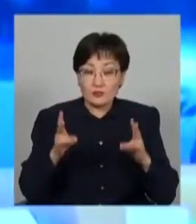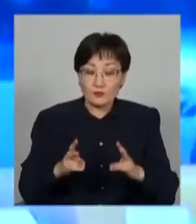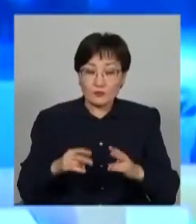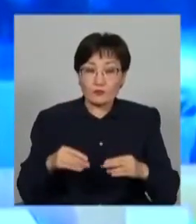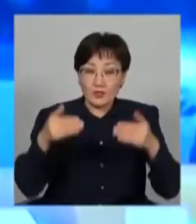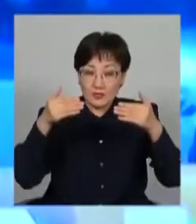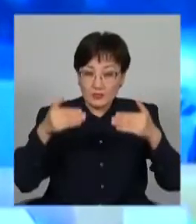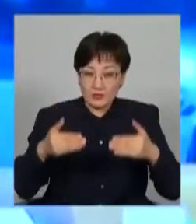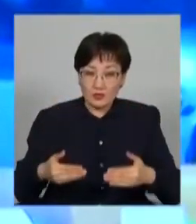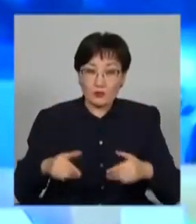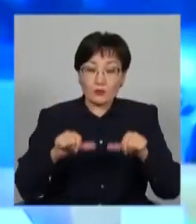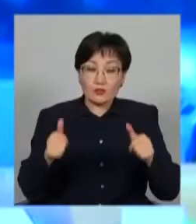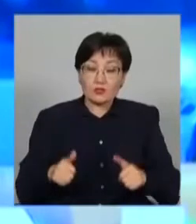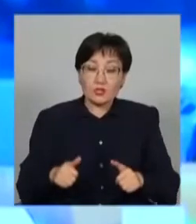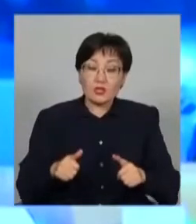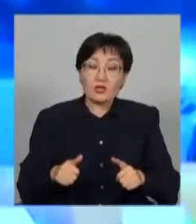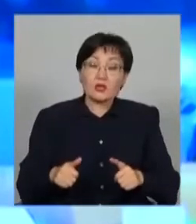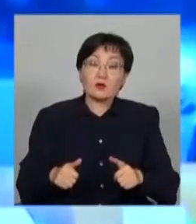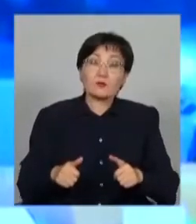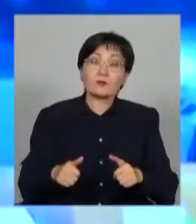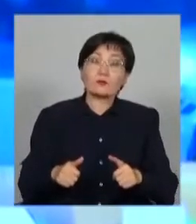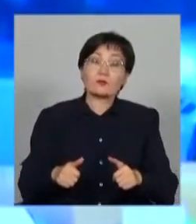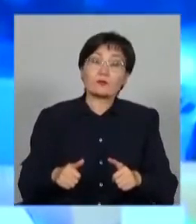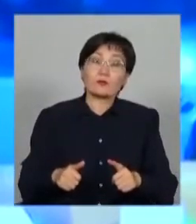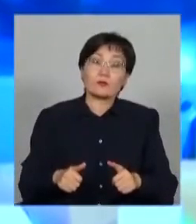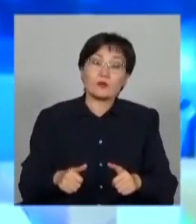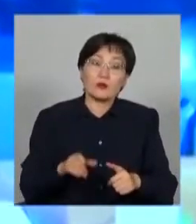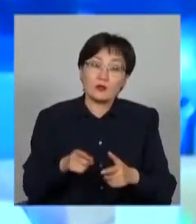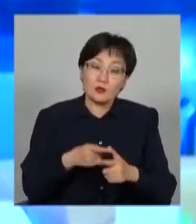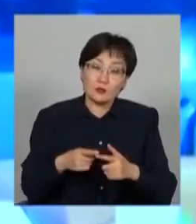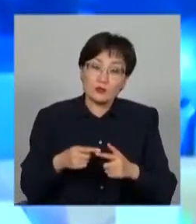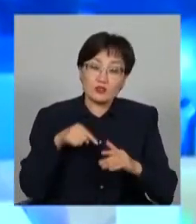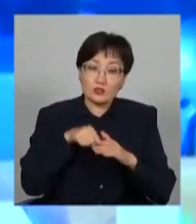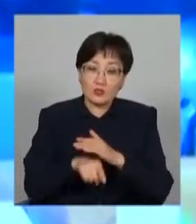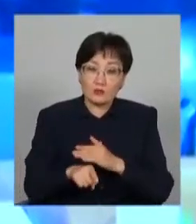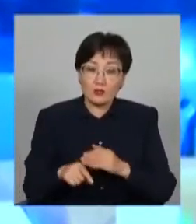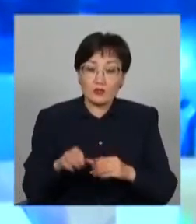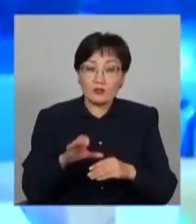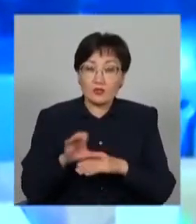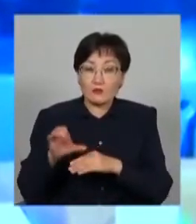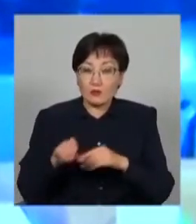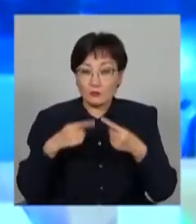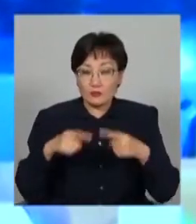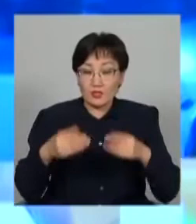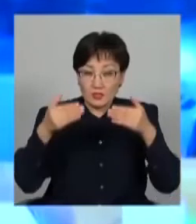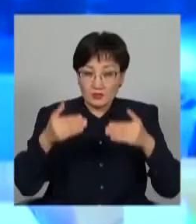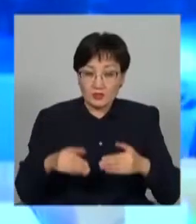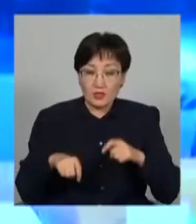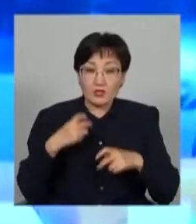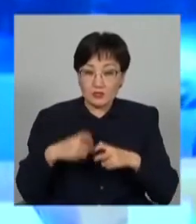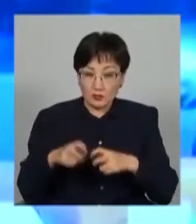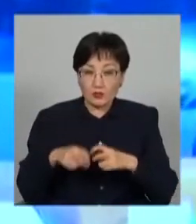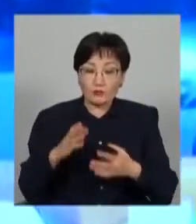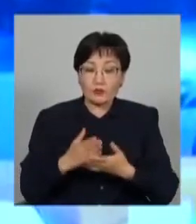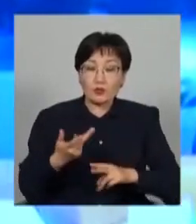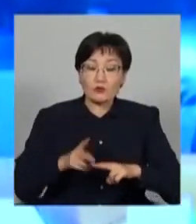сыртқа келбеті бар, оның жаңа сыртқа архитектуралық көрінісі бар, болмаса жаңа оның ішіндегі заттарынан басқа сыртына да залал келген. Міне сондықтан да